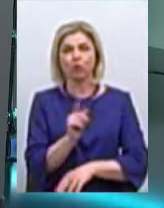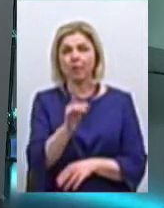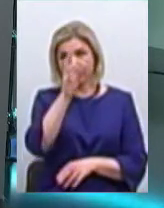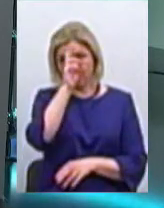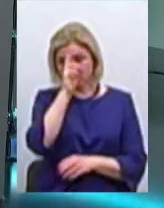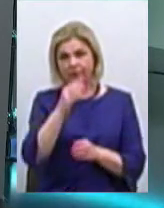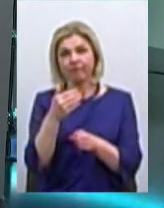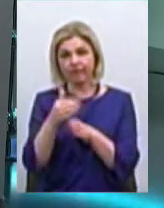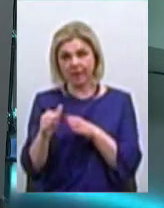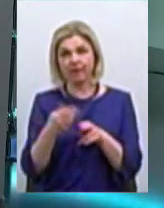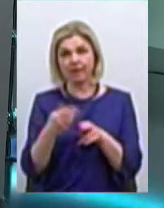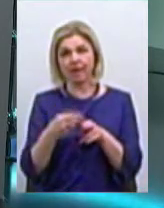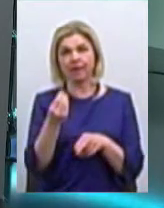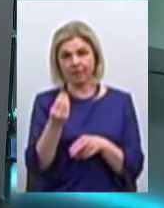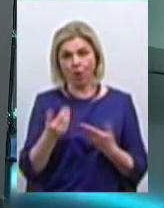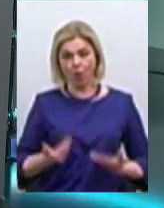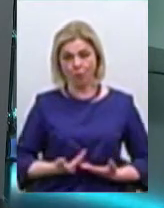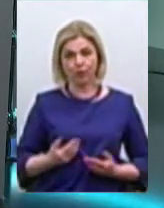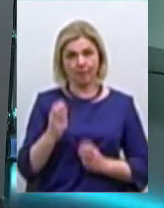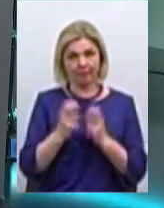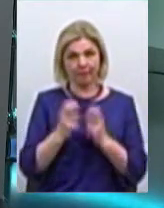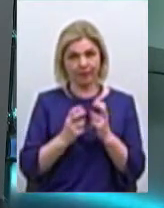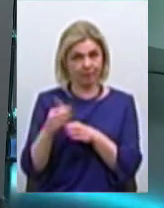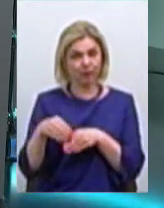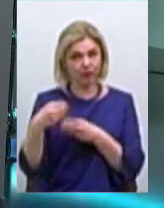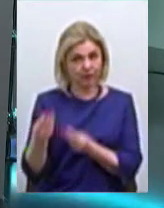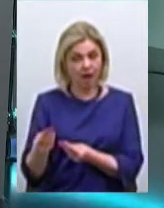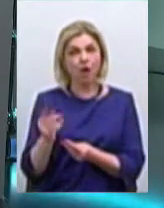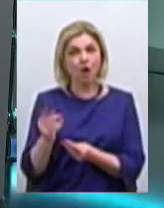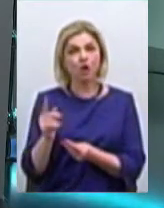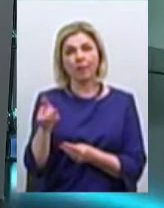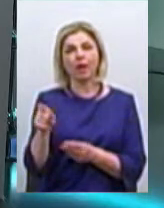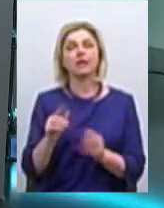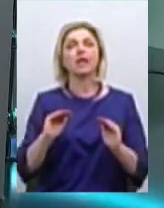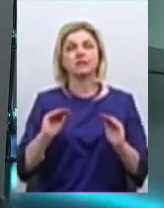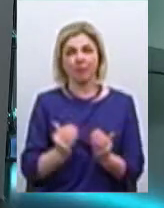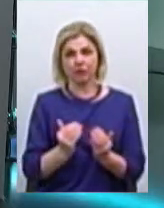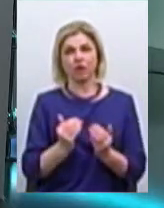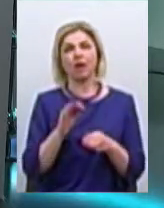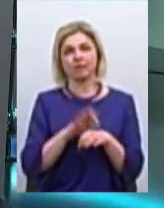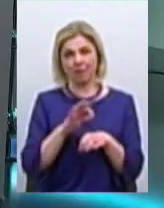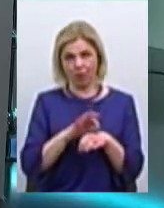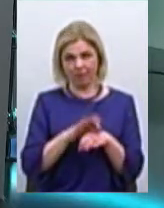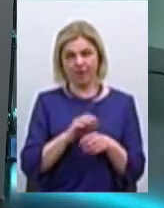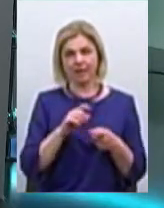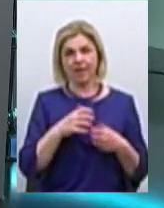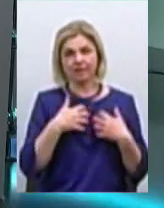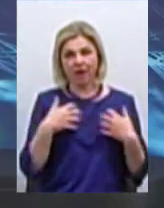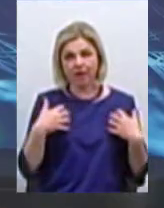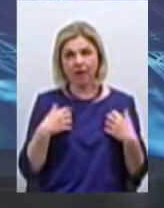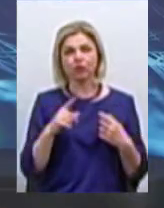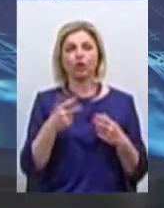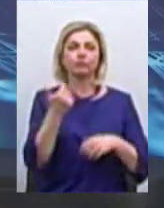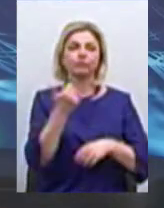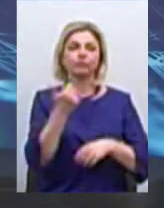дала ці кошти, видала комунальному підприємству, щоб вони зменшили ареал цих тварин, тобто вони їх стерилізували, у них не